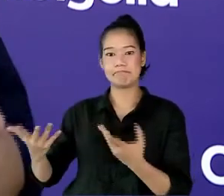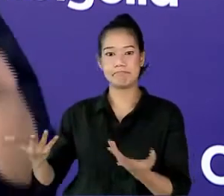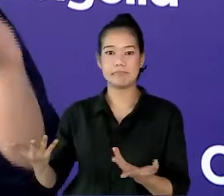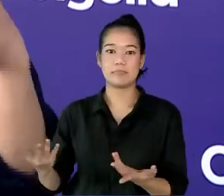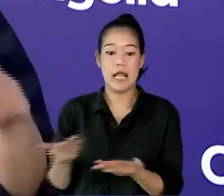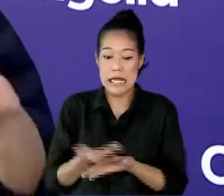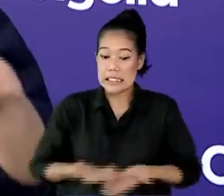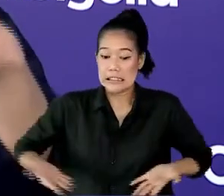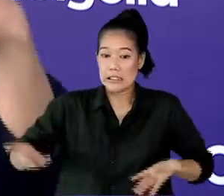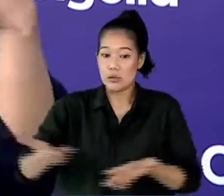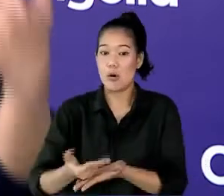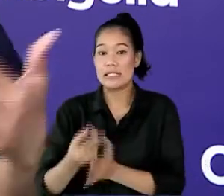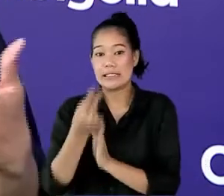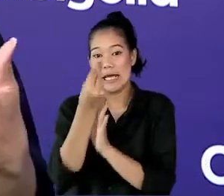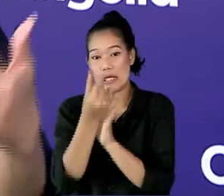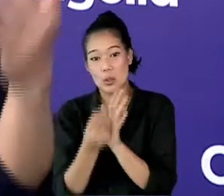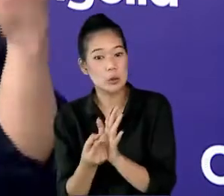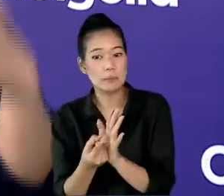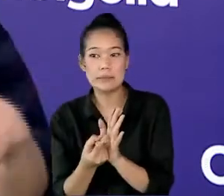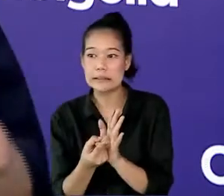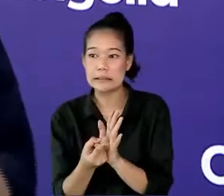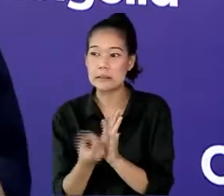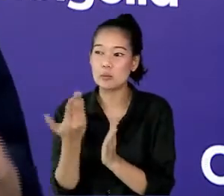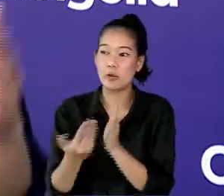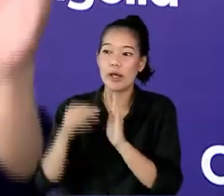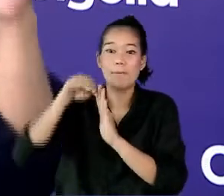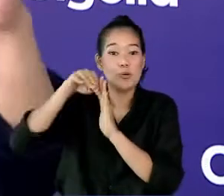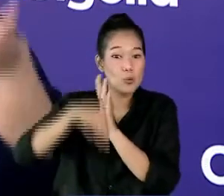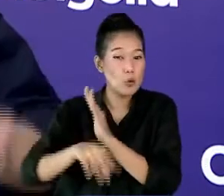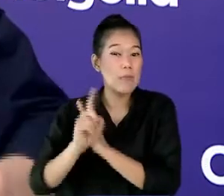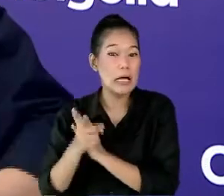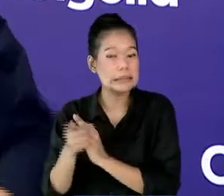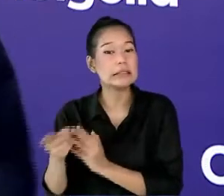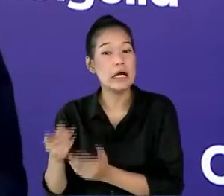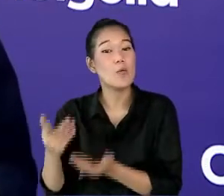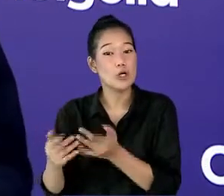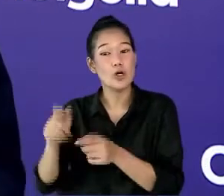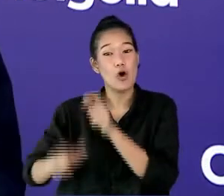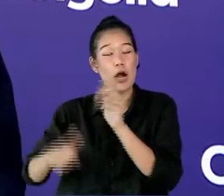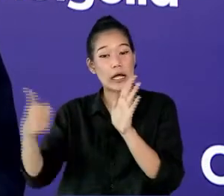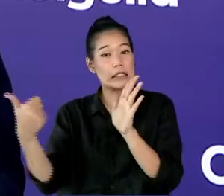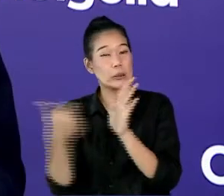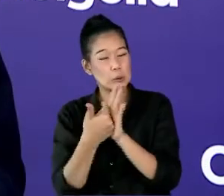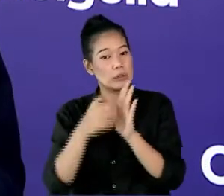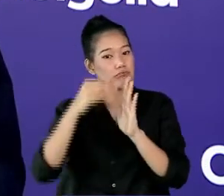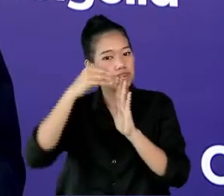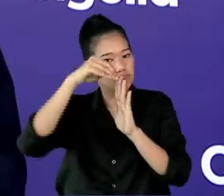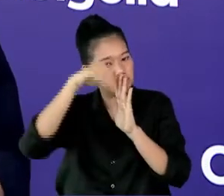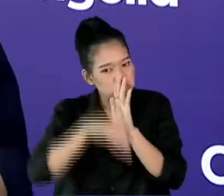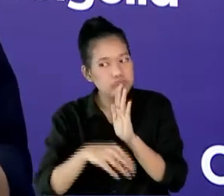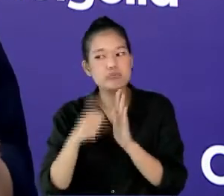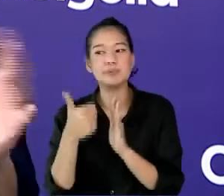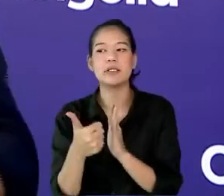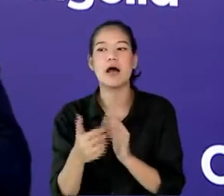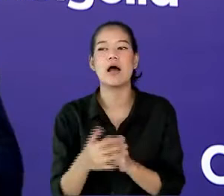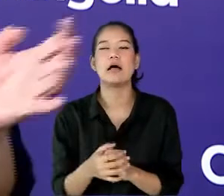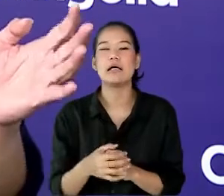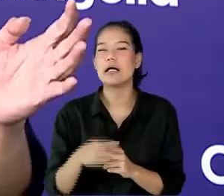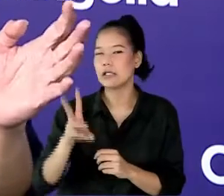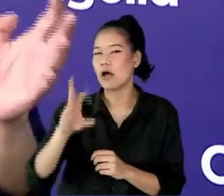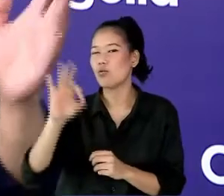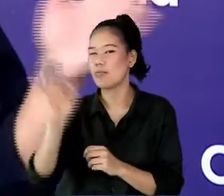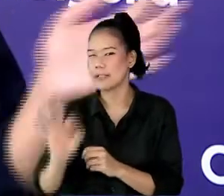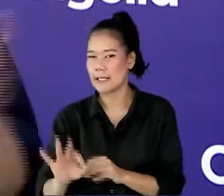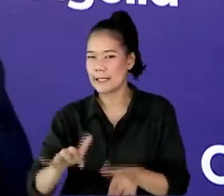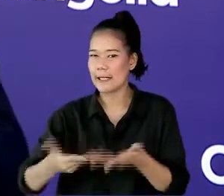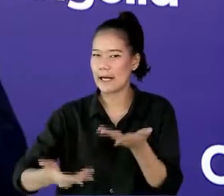kondisi sosial ekonomi yang mungkin menurun dan seterusnya, mereka bisa menurun tuh kepatuhan. Itu persentasenya paling banyak ya masyarakat? 30%